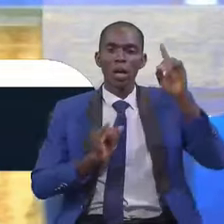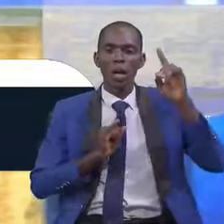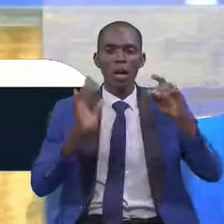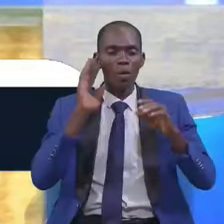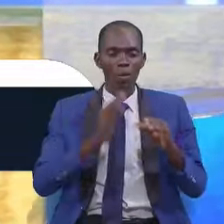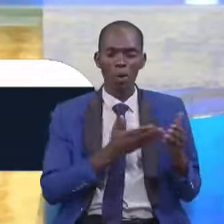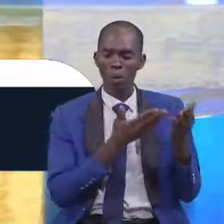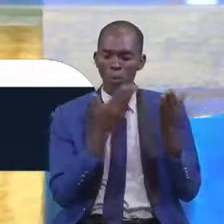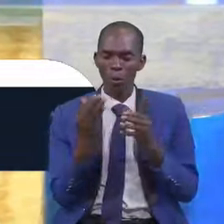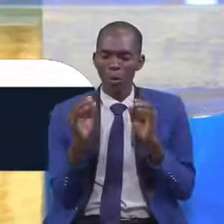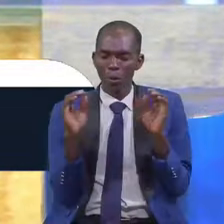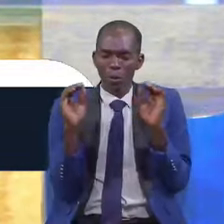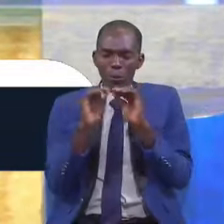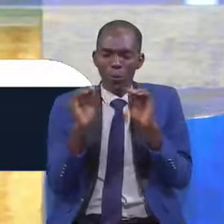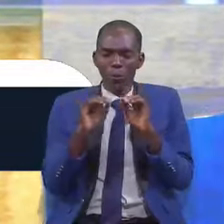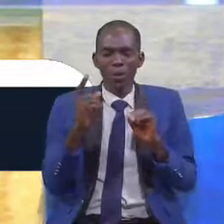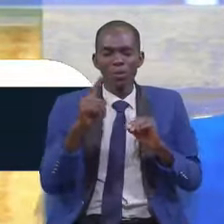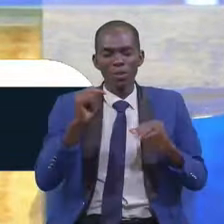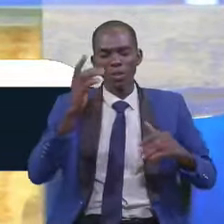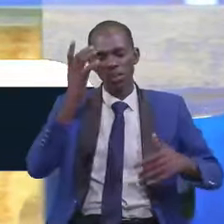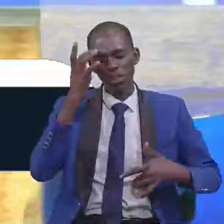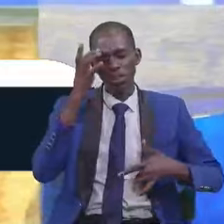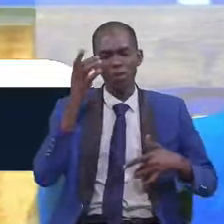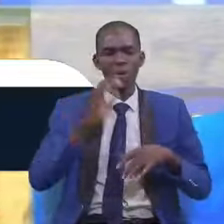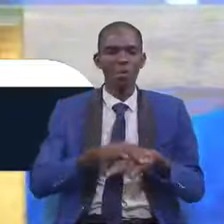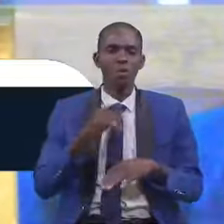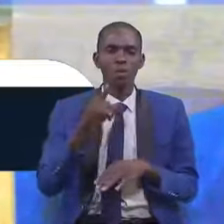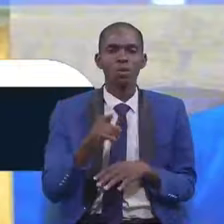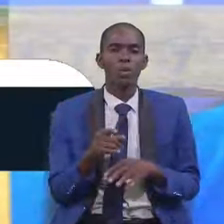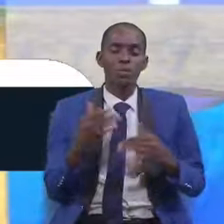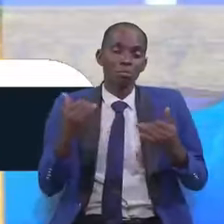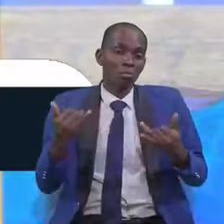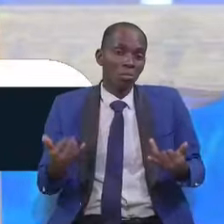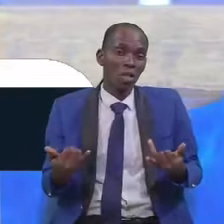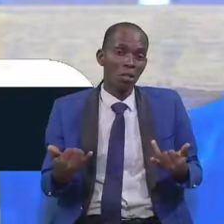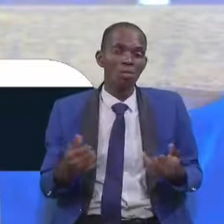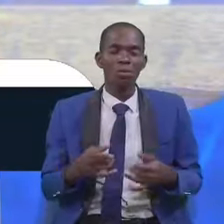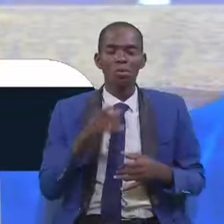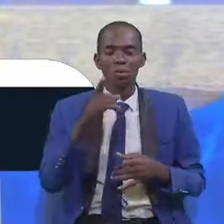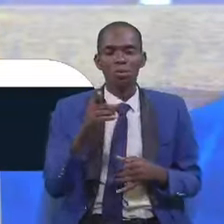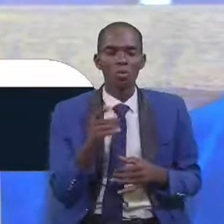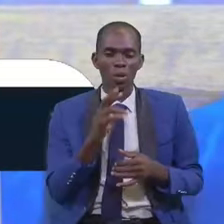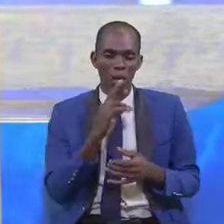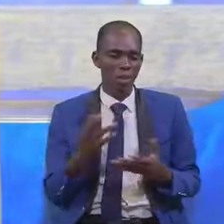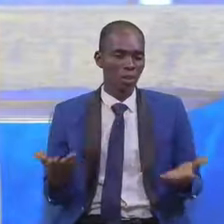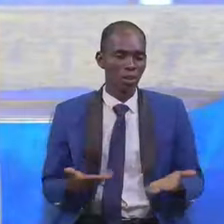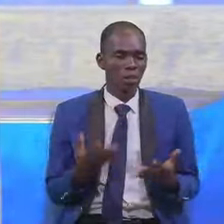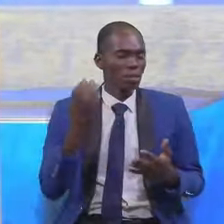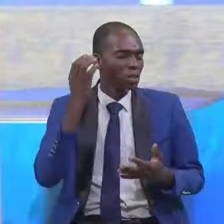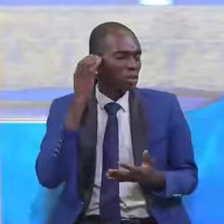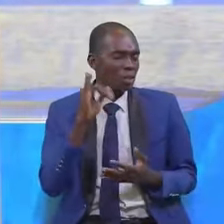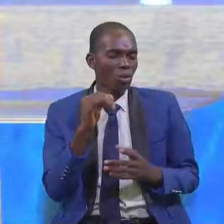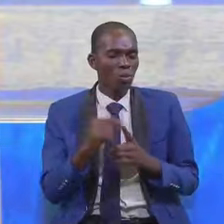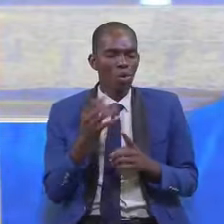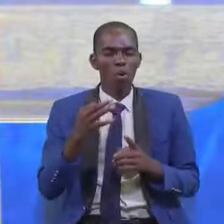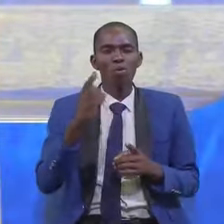frapperai d'aucune des maladies dont j'ai frappé les Égyptiens. C'est très simple. C'est ce qu'on fait maintenant. Vous êtes venu écouter la parole de Dieu. Vous prêtez attention.